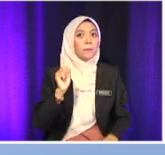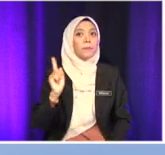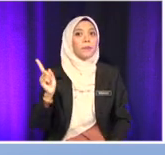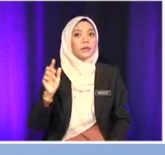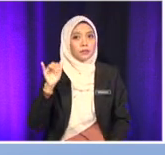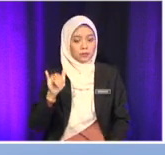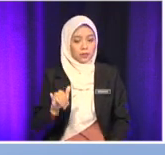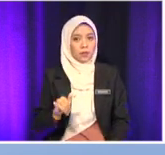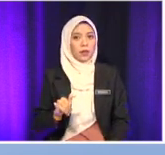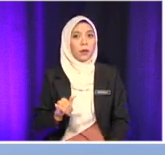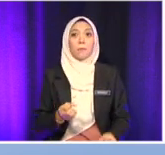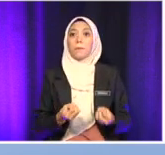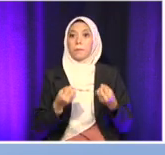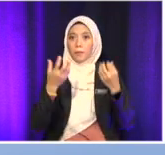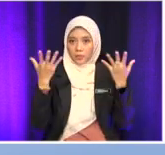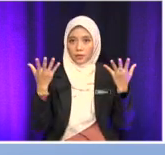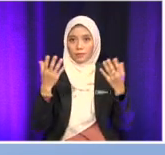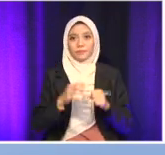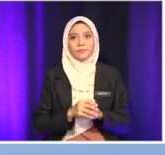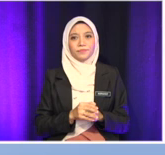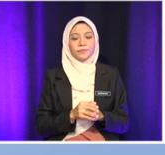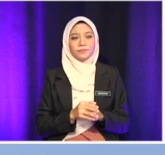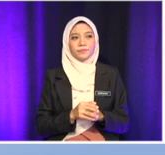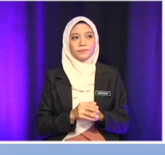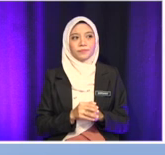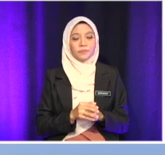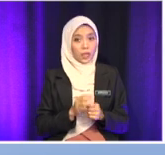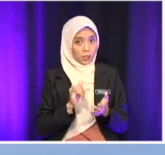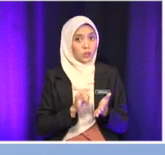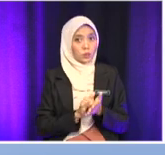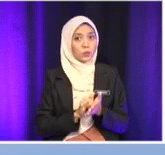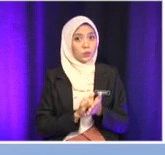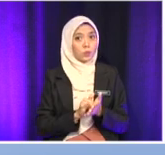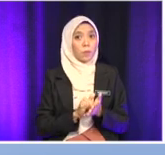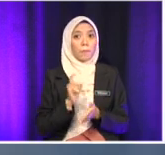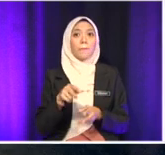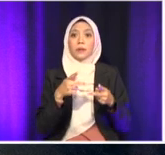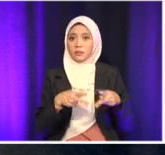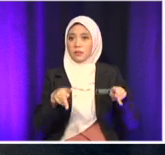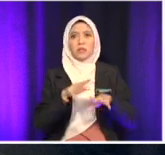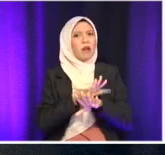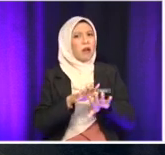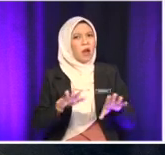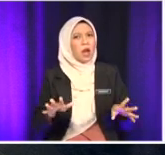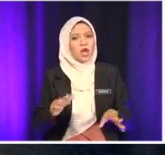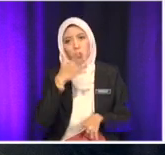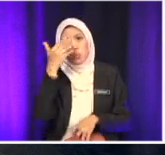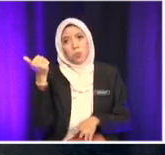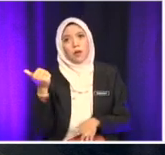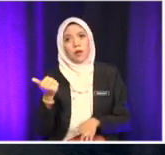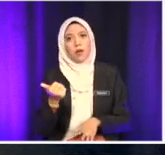akan dikira sebagai markah pemeriksaan nanti jangan tinggalkan soal jawab